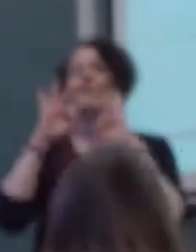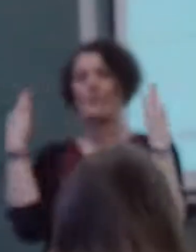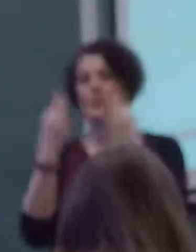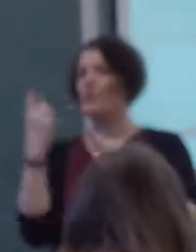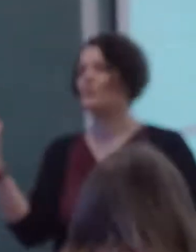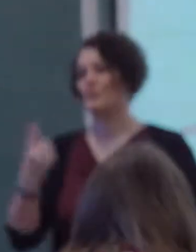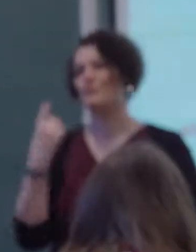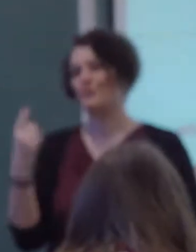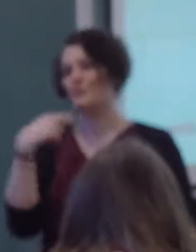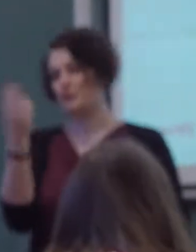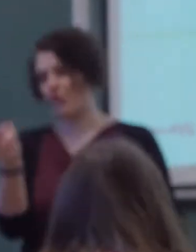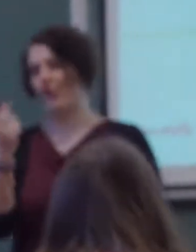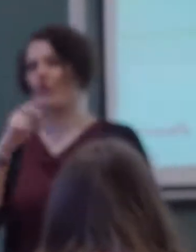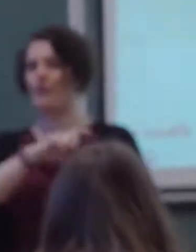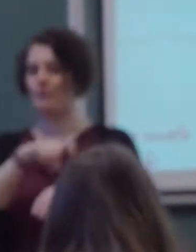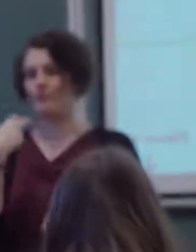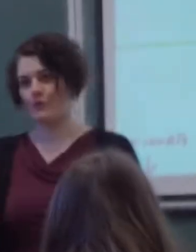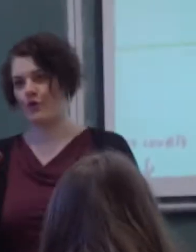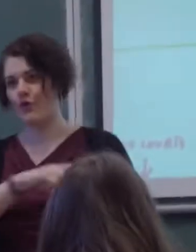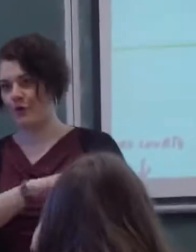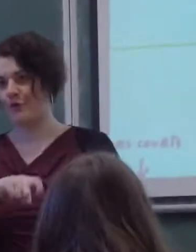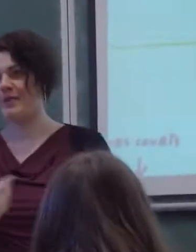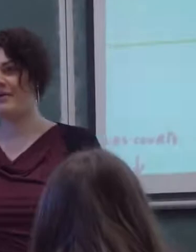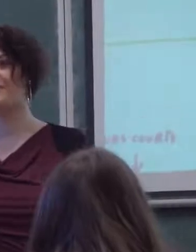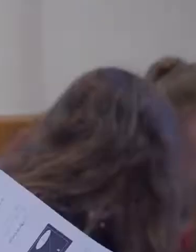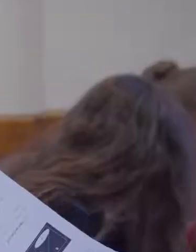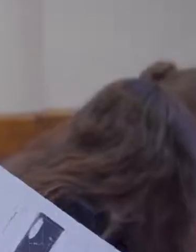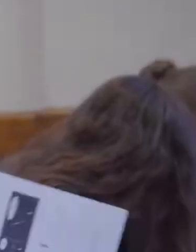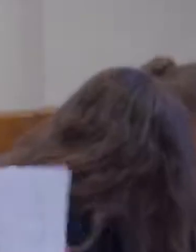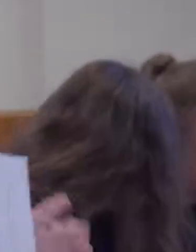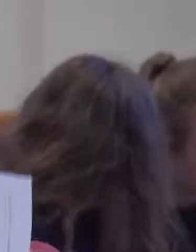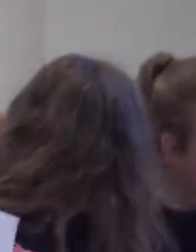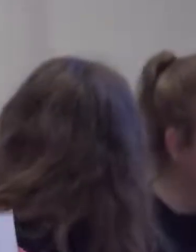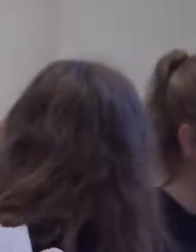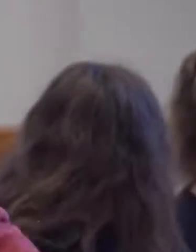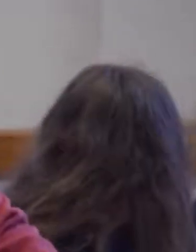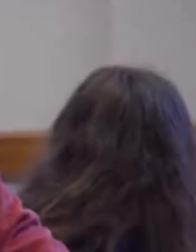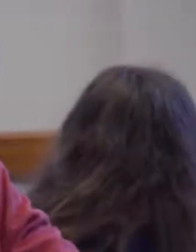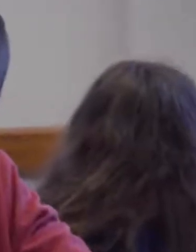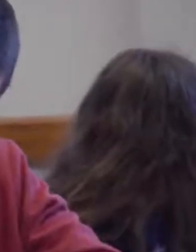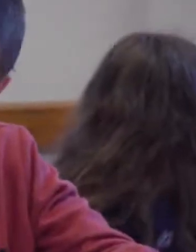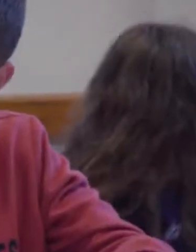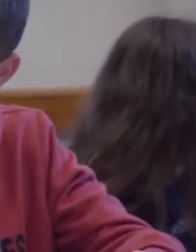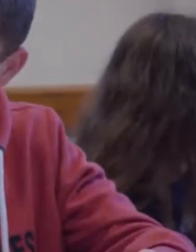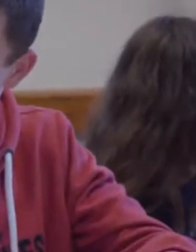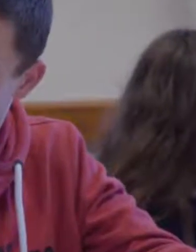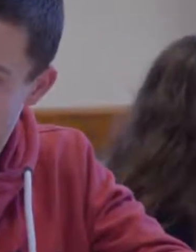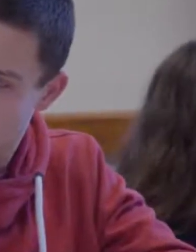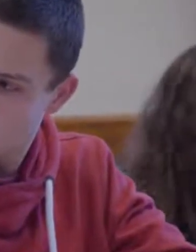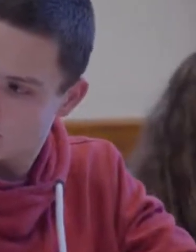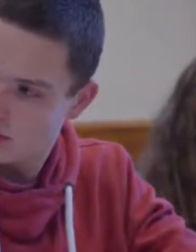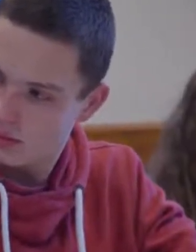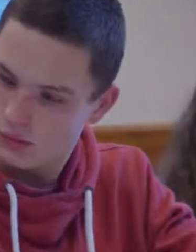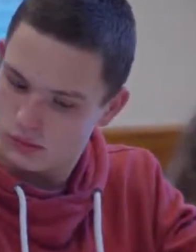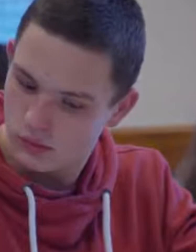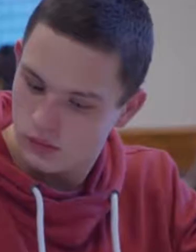point précis ça pour tout le monde, vous savez bien. Donc quand vous étudierez les caractéristiques de la réflexion et de la vocation, vous voyez que je l'ai fait